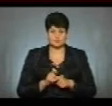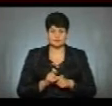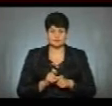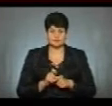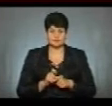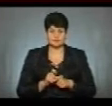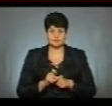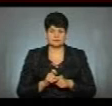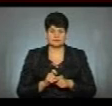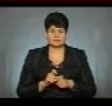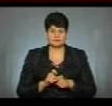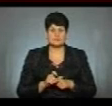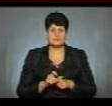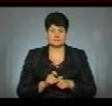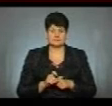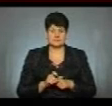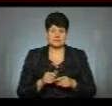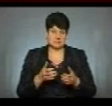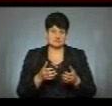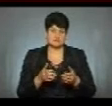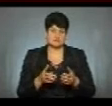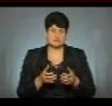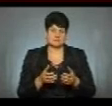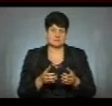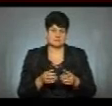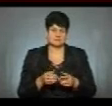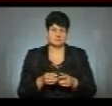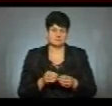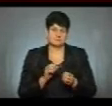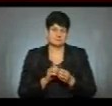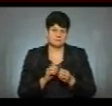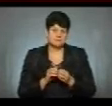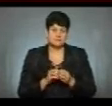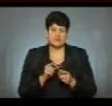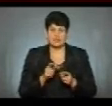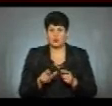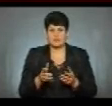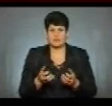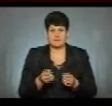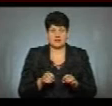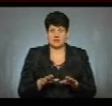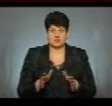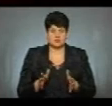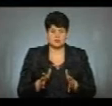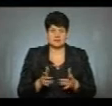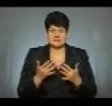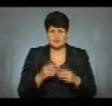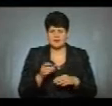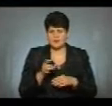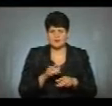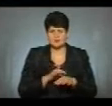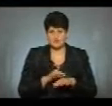і люди не приймають це рішення. Чому? Ви кілька разів проводили ці дослідження, як